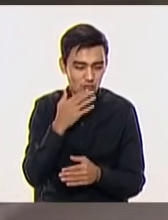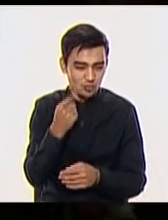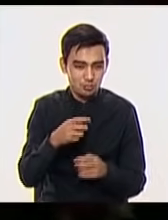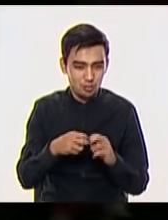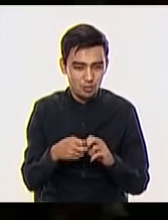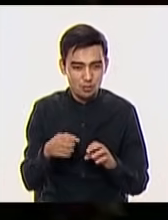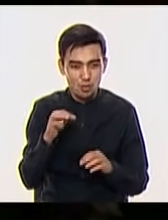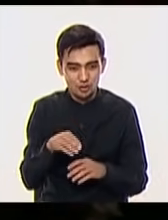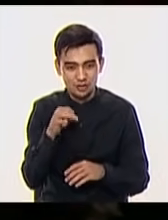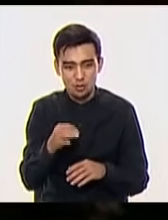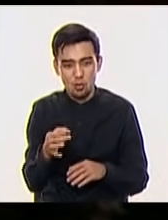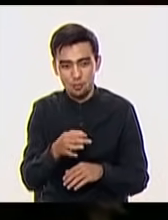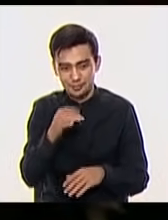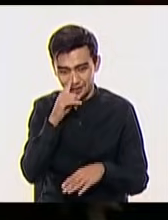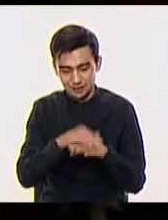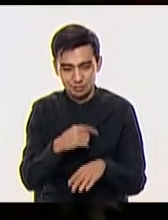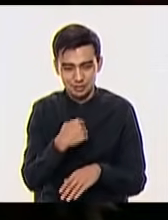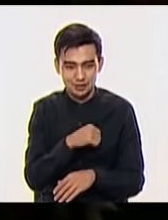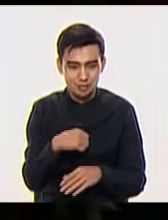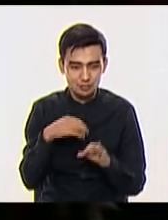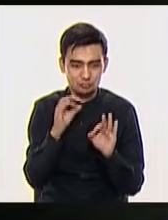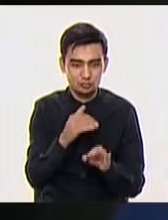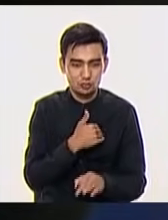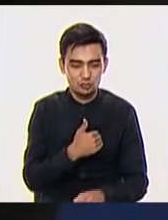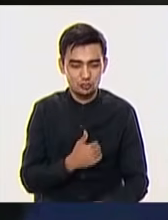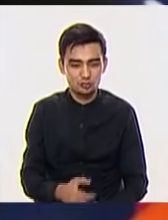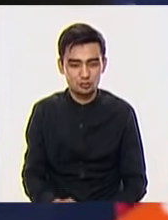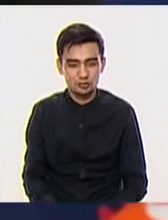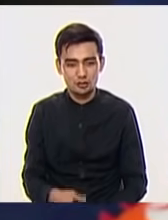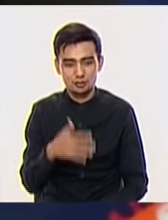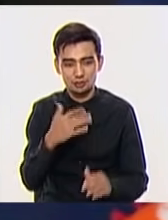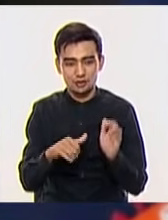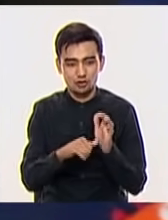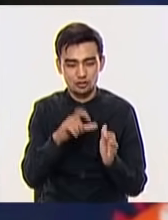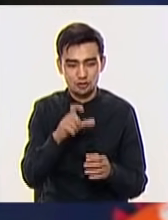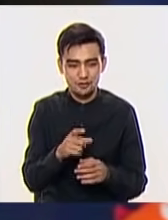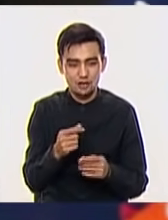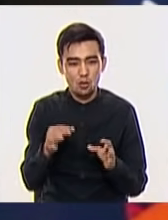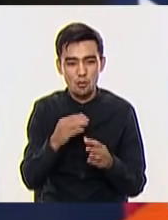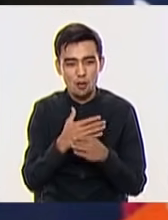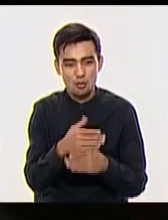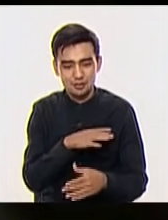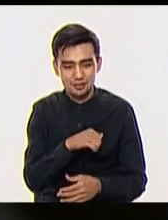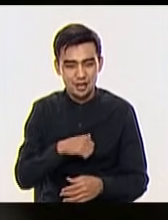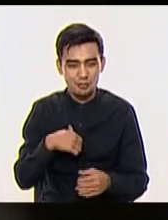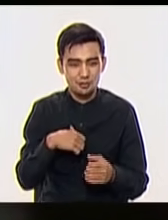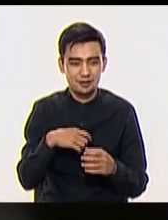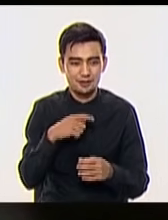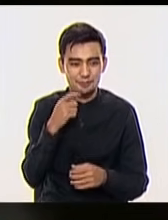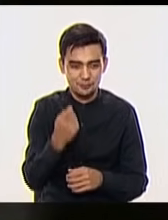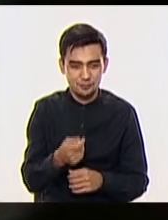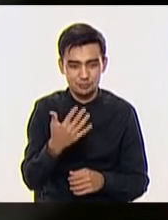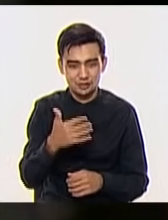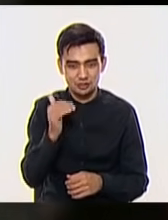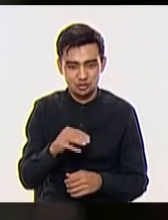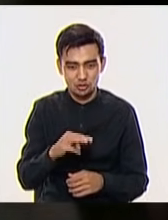мәселені облыс әкімінің өзіне жеткізгіміз келеді дейді. 56 адамға қаржылай көмек берілді. Ең азы 50 мың теңгеден. Берілема